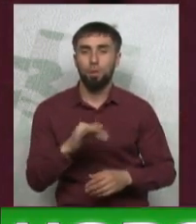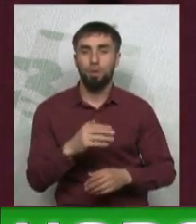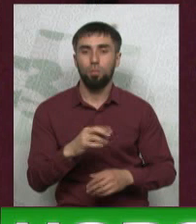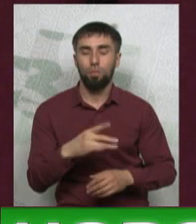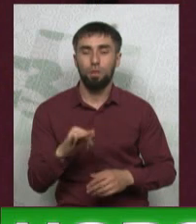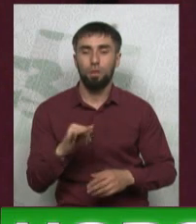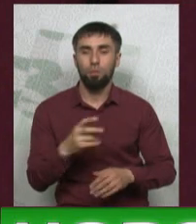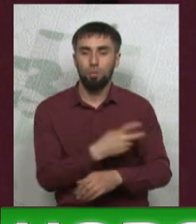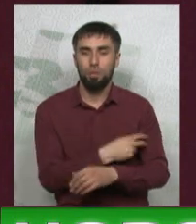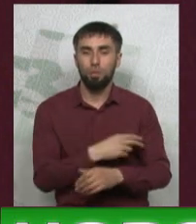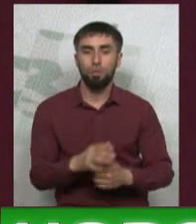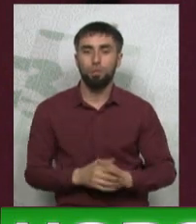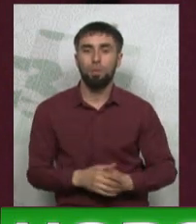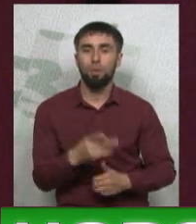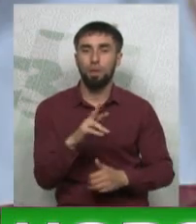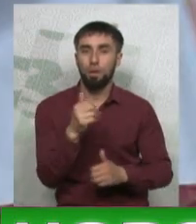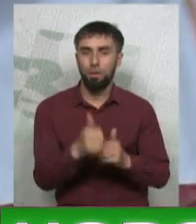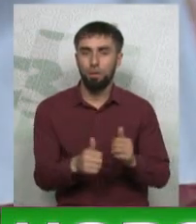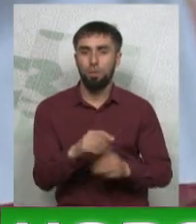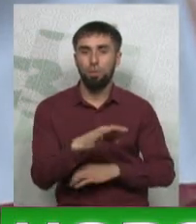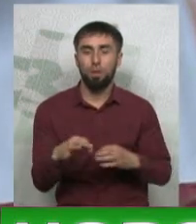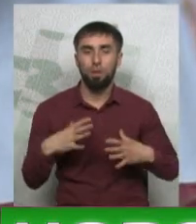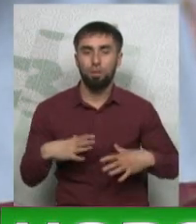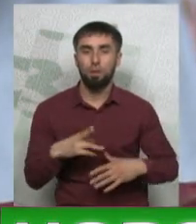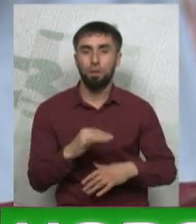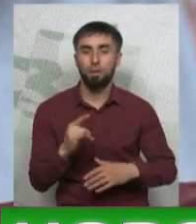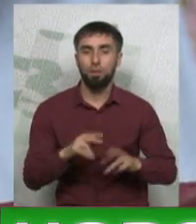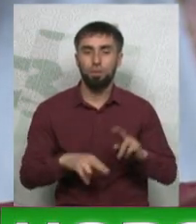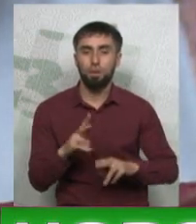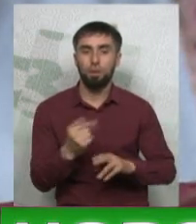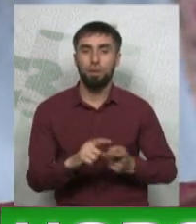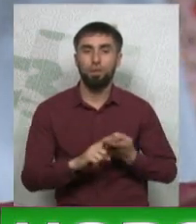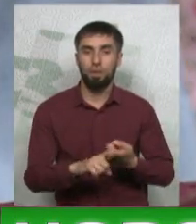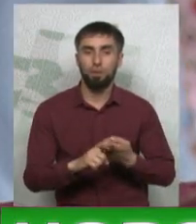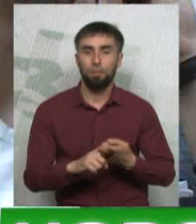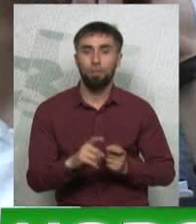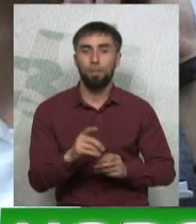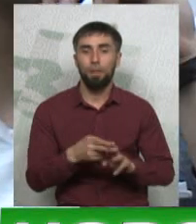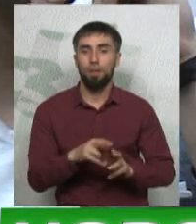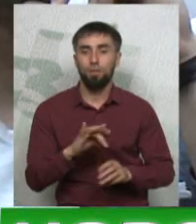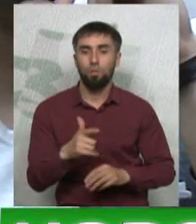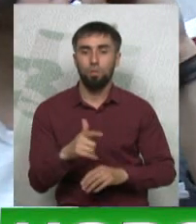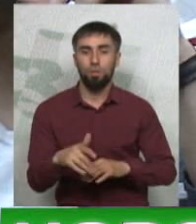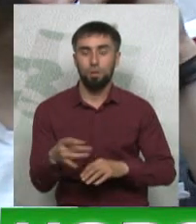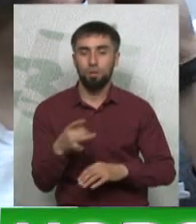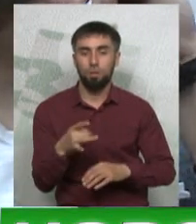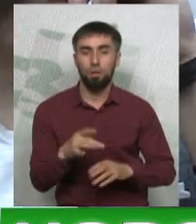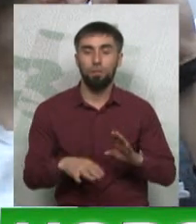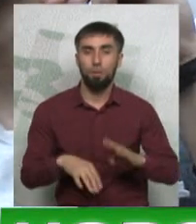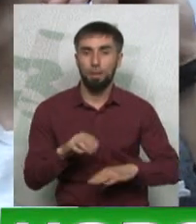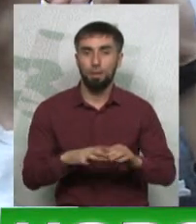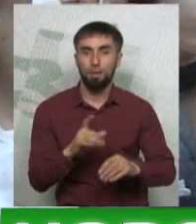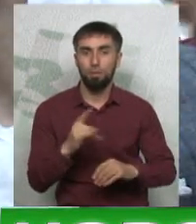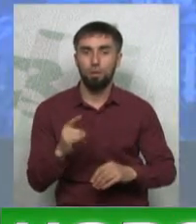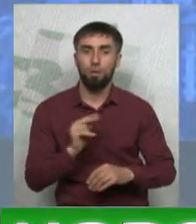даже медики. Интенсив для каждого. Проект «Кавказ-кадры» построен на взаимодействии с ОНО «Диалог регионы». Практикующих